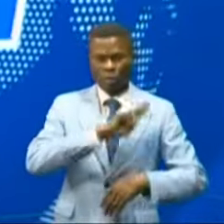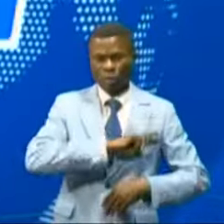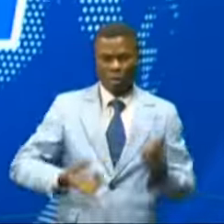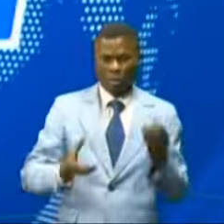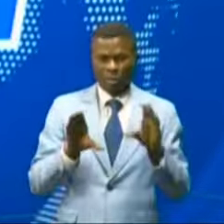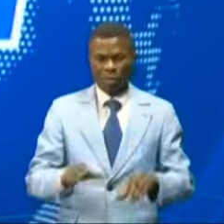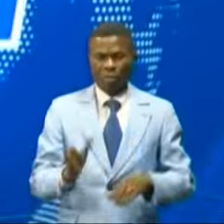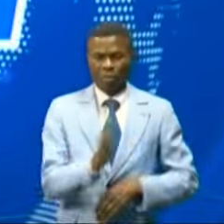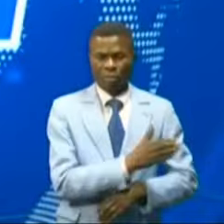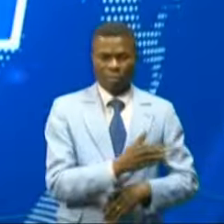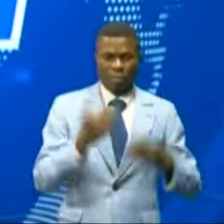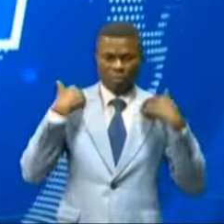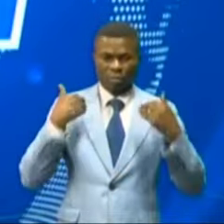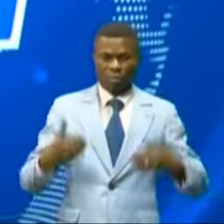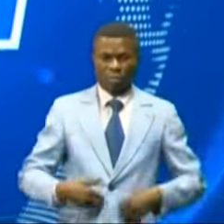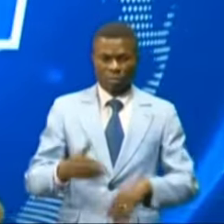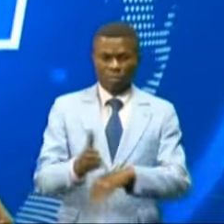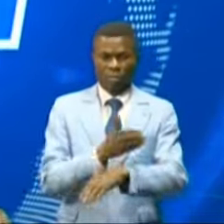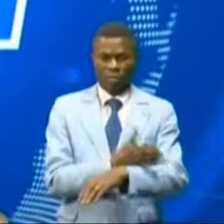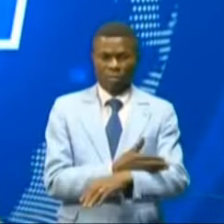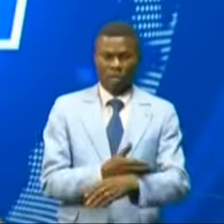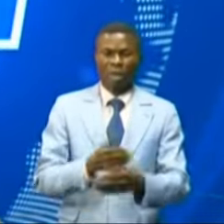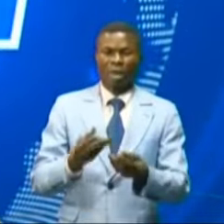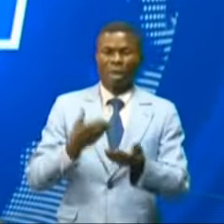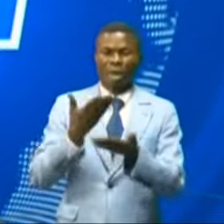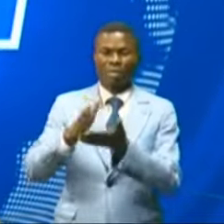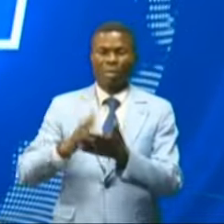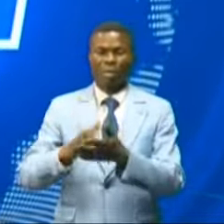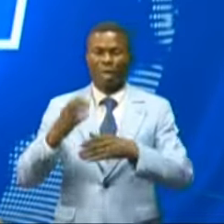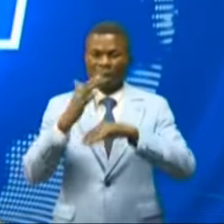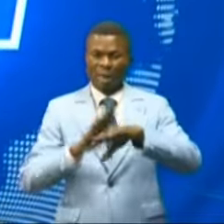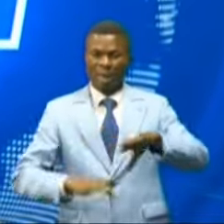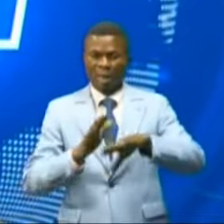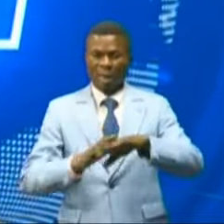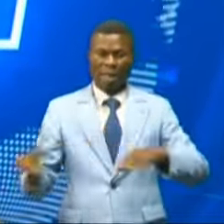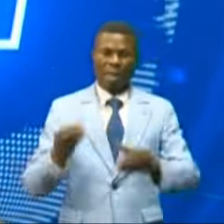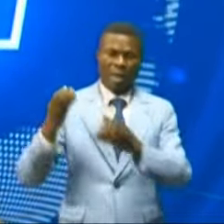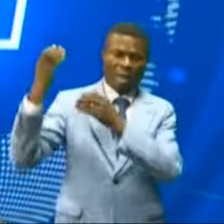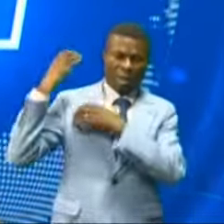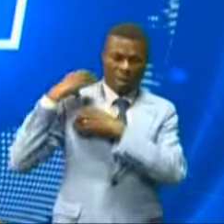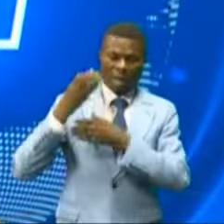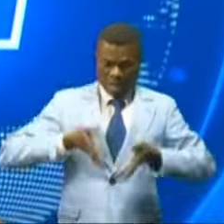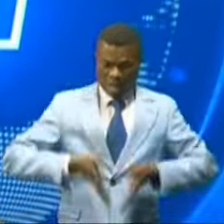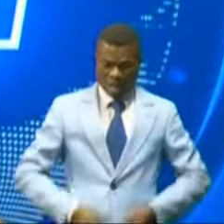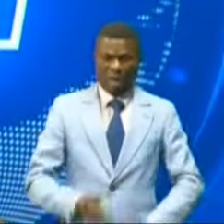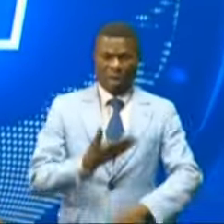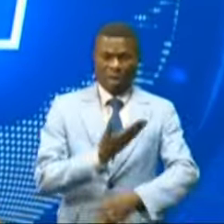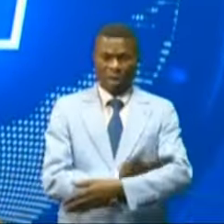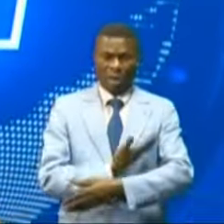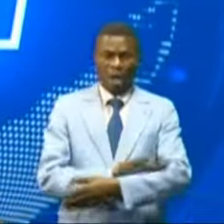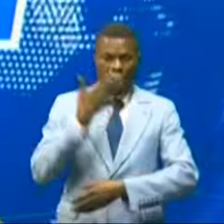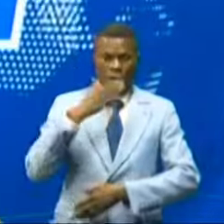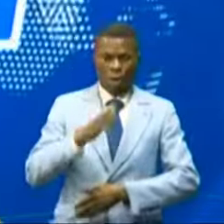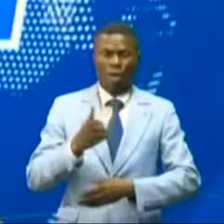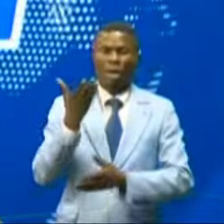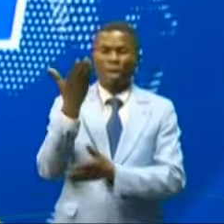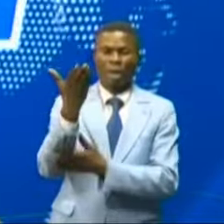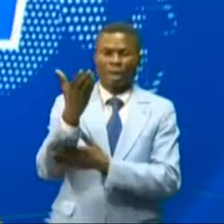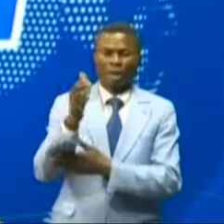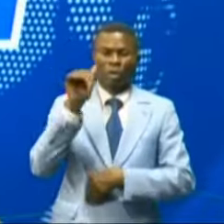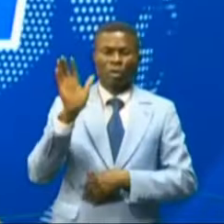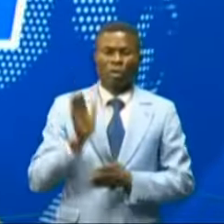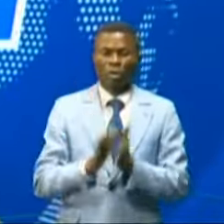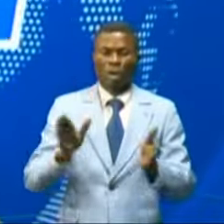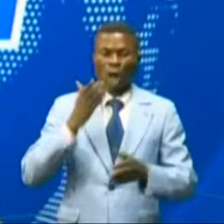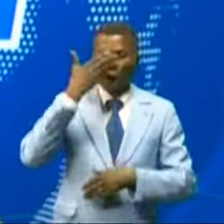Santé à présent, l'accroissement du don du sang pour la bonne prise en charge pendant les accouchements et les nouveau-nés, c'est le plaidoyer du directeur